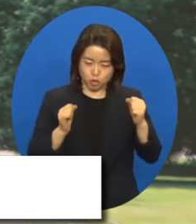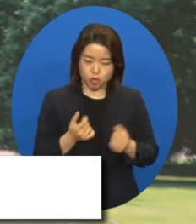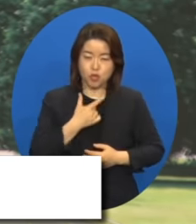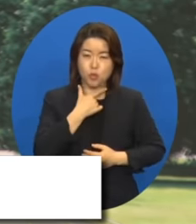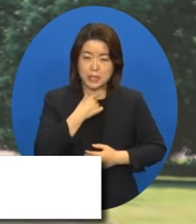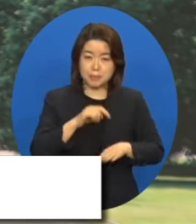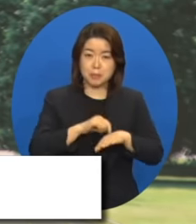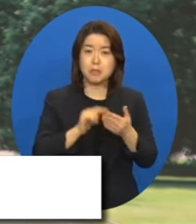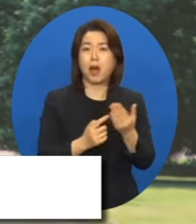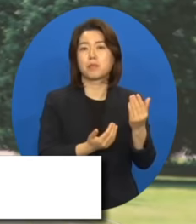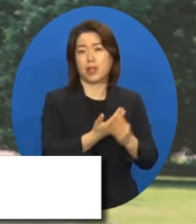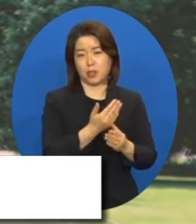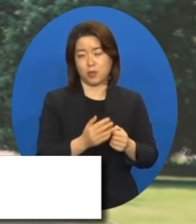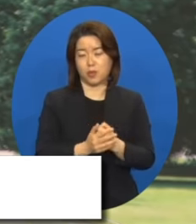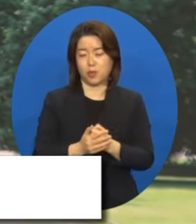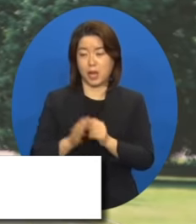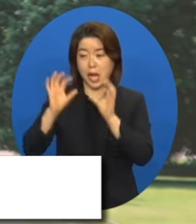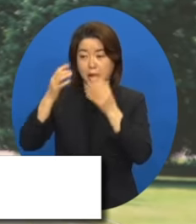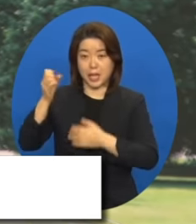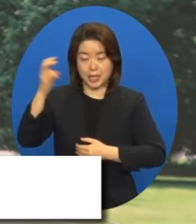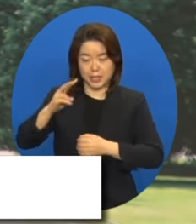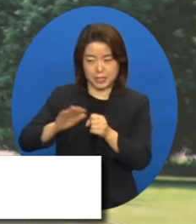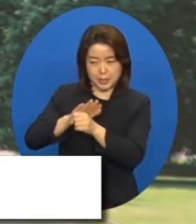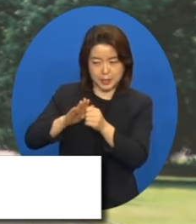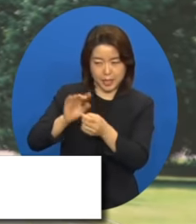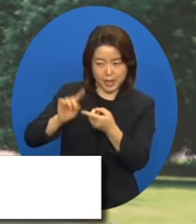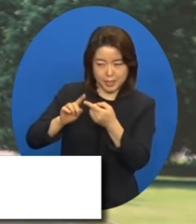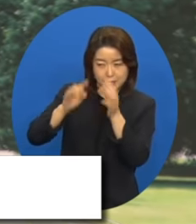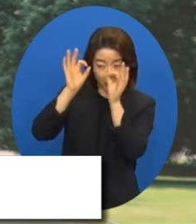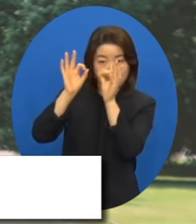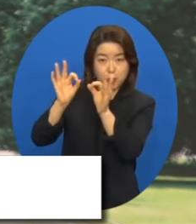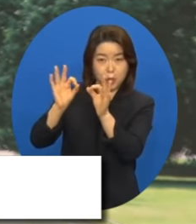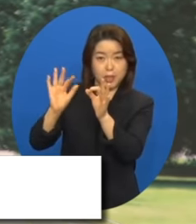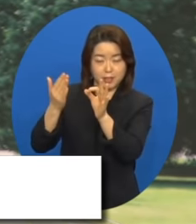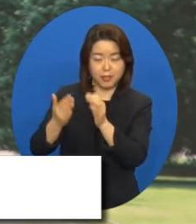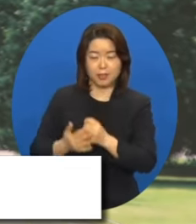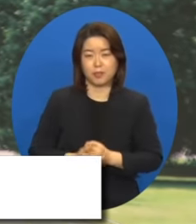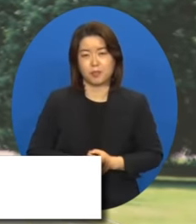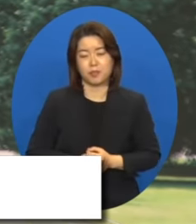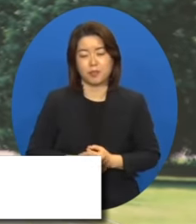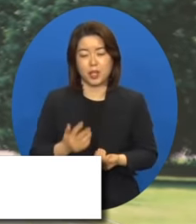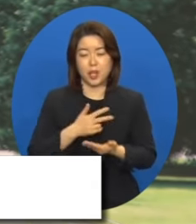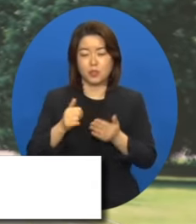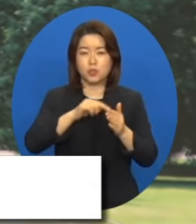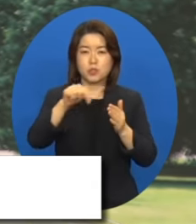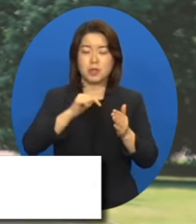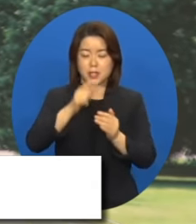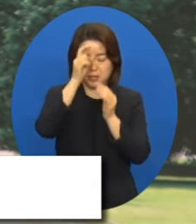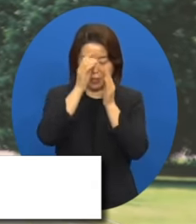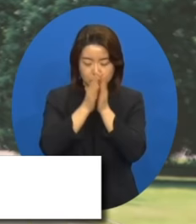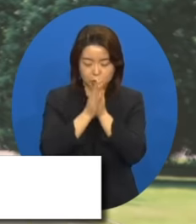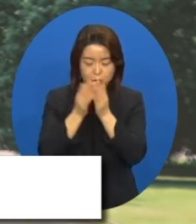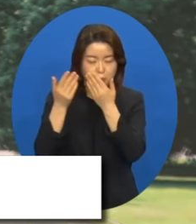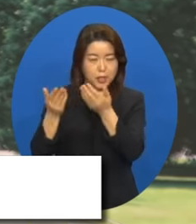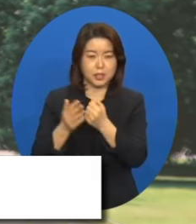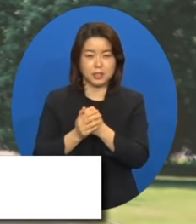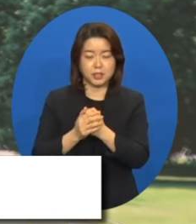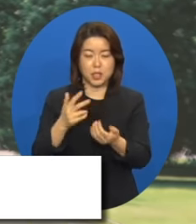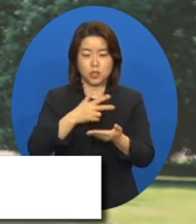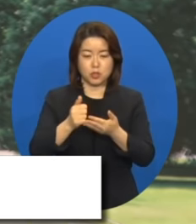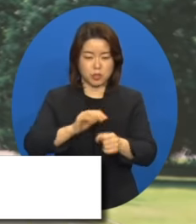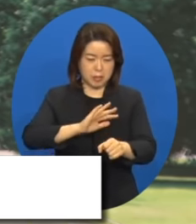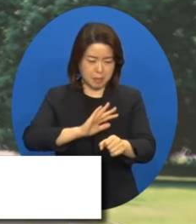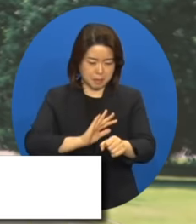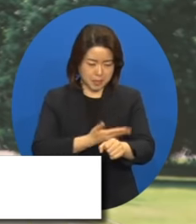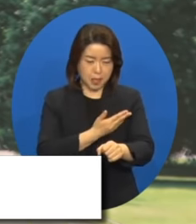마음이 들었고 아이가 다시 사랑스럽게 보여집니다. 주님 안에서 기도하니 주님은 옳지 못했던